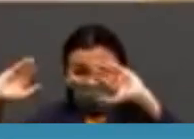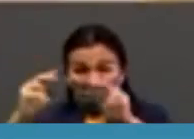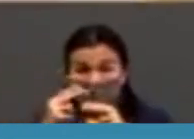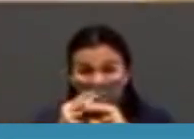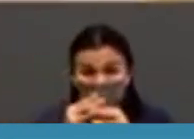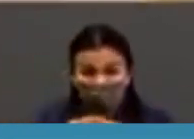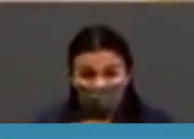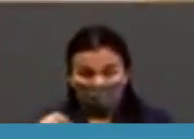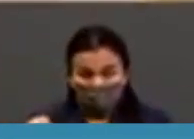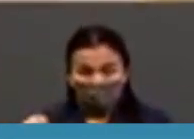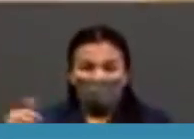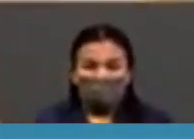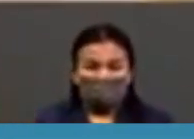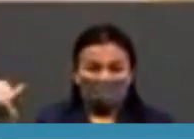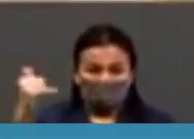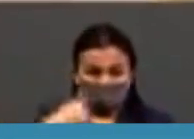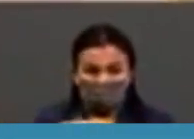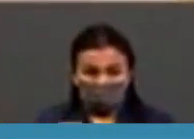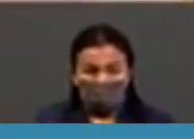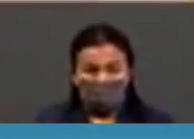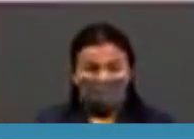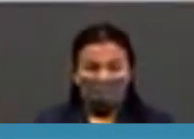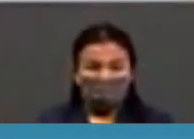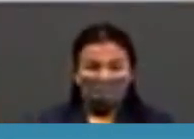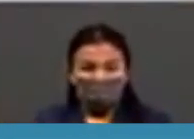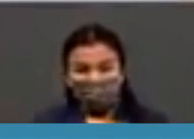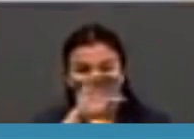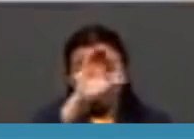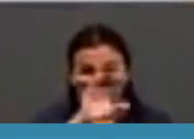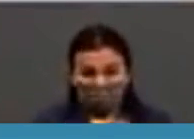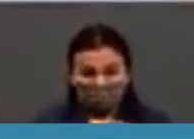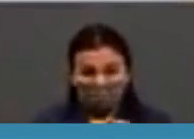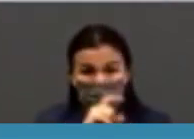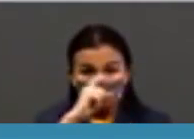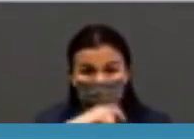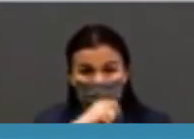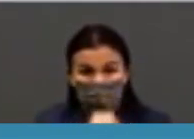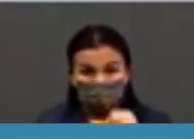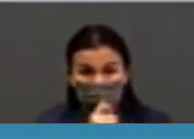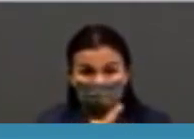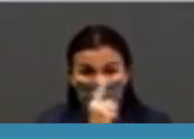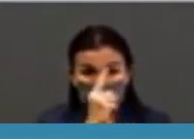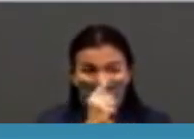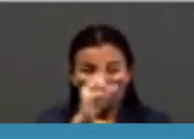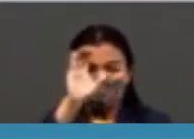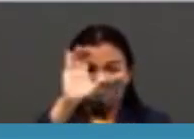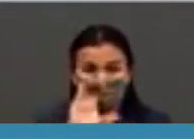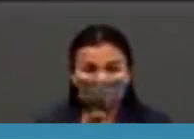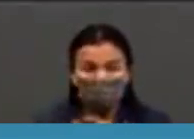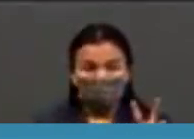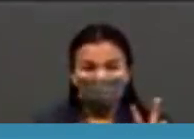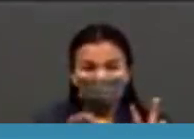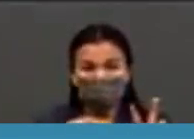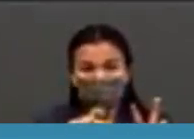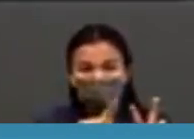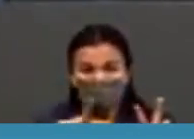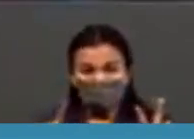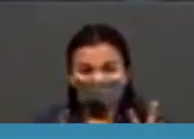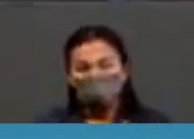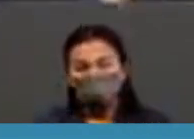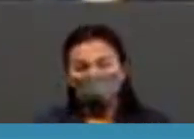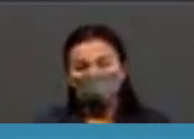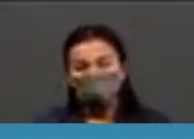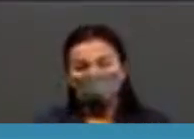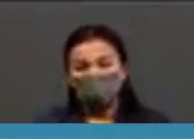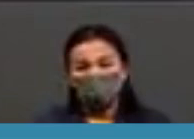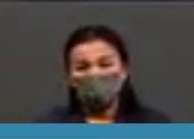าติมาลงทุนในประเทศไทยได้สร้างความเจริญด้านโครงสร้างพื้นฐานขนาดใหญ่การพัฒนาบุคลากรให้มีมาตรฐ